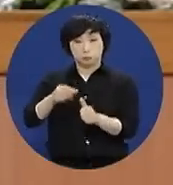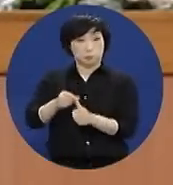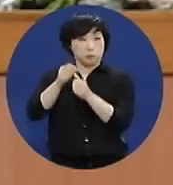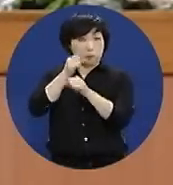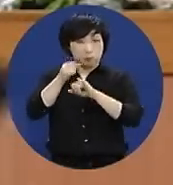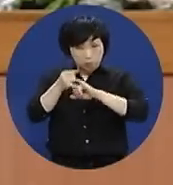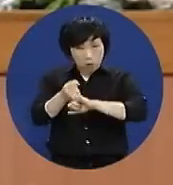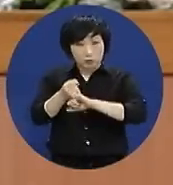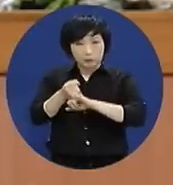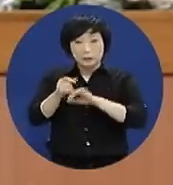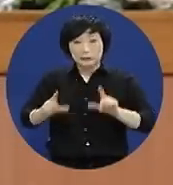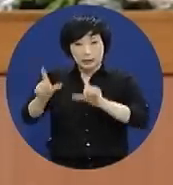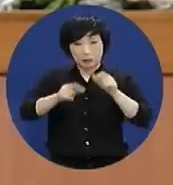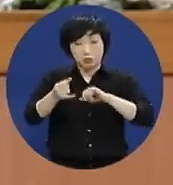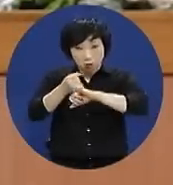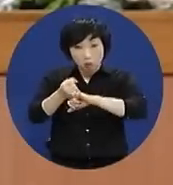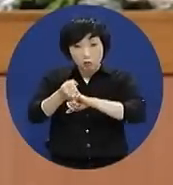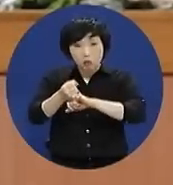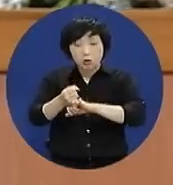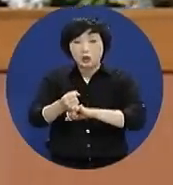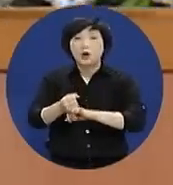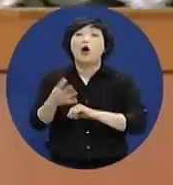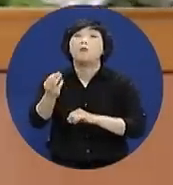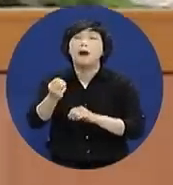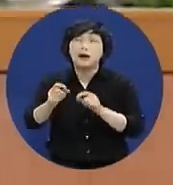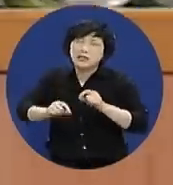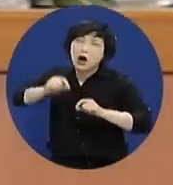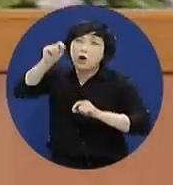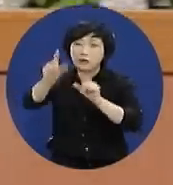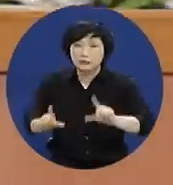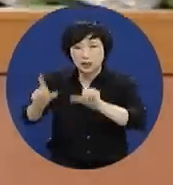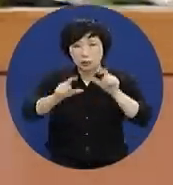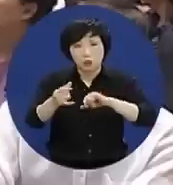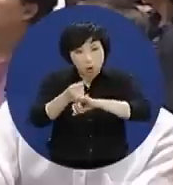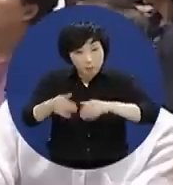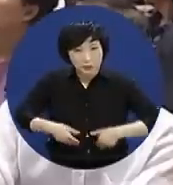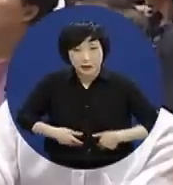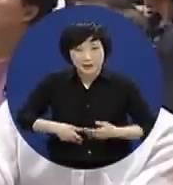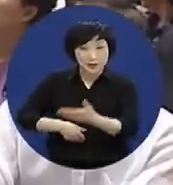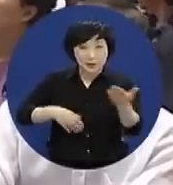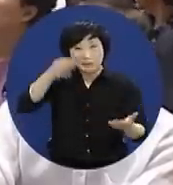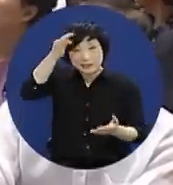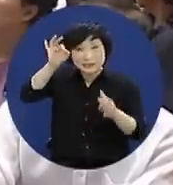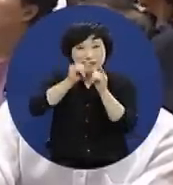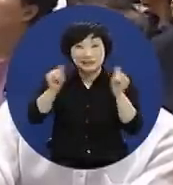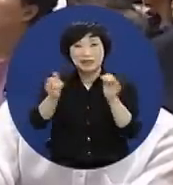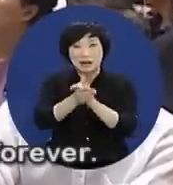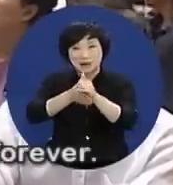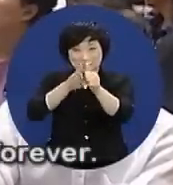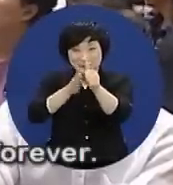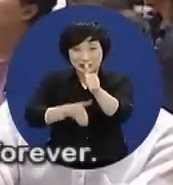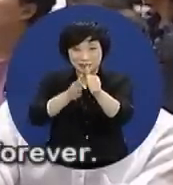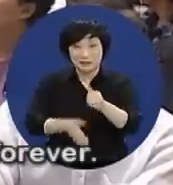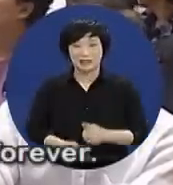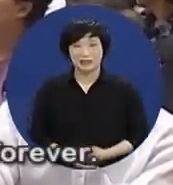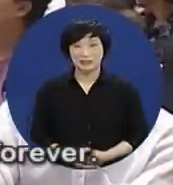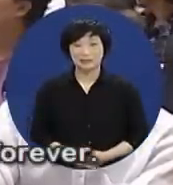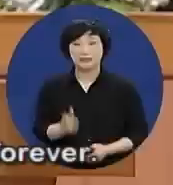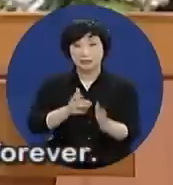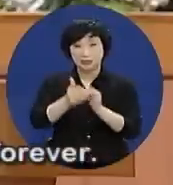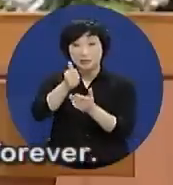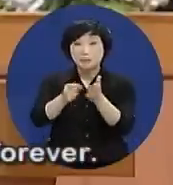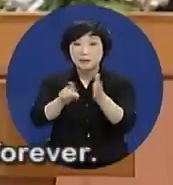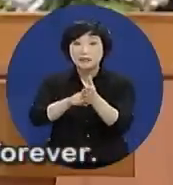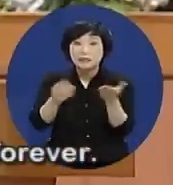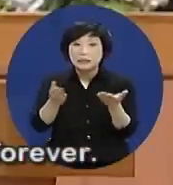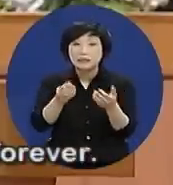救われないといけない永遠に生きるべきです認めるならアメンと言いましょうですからイエスを